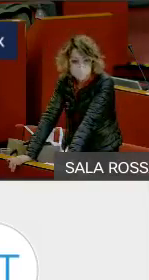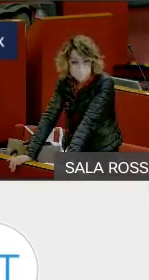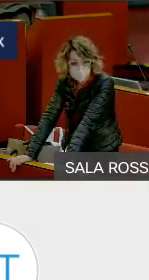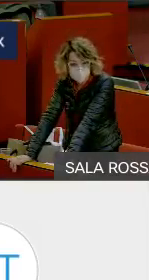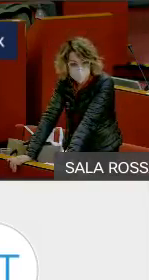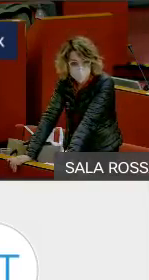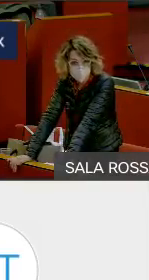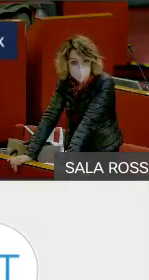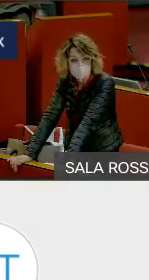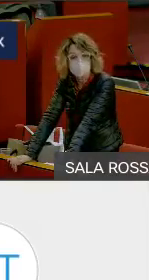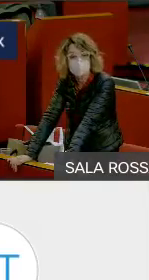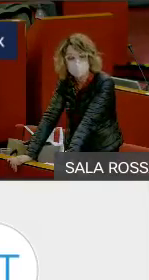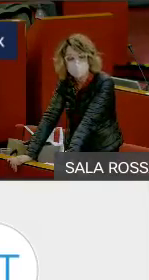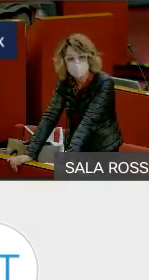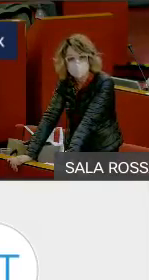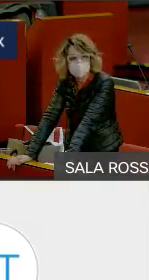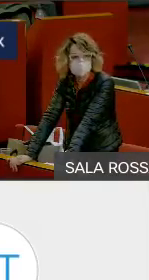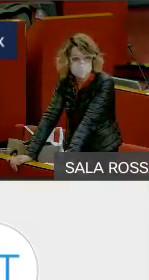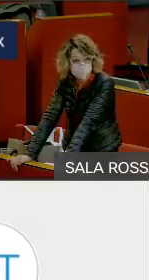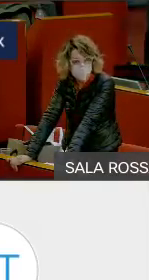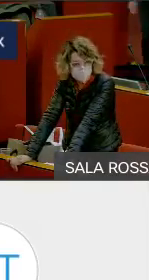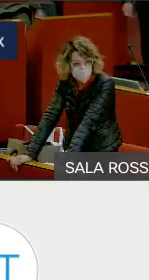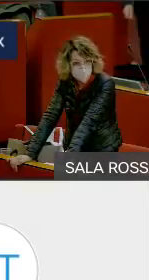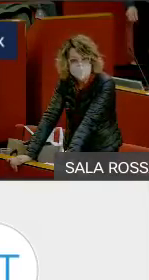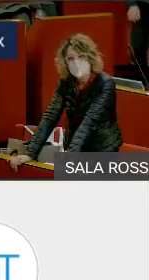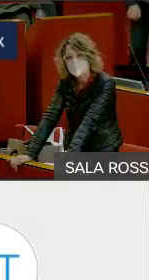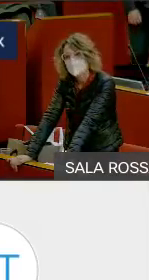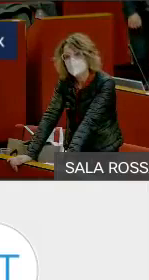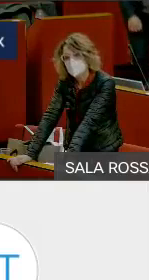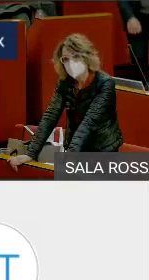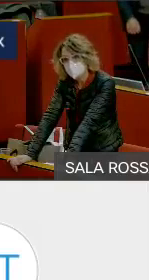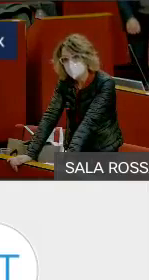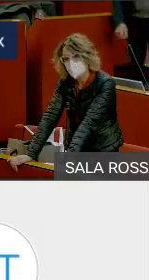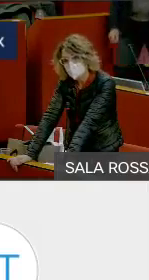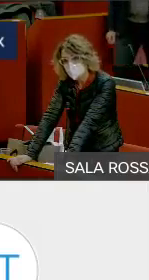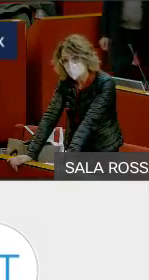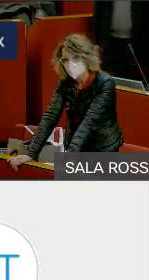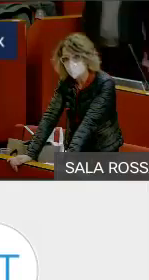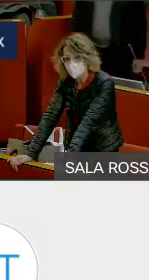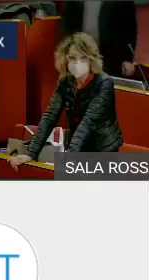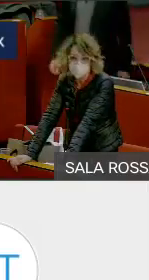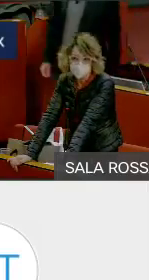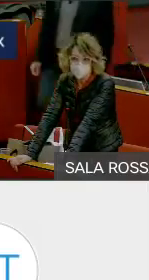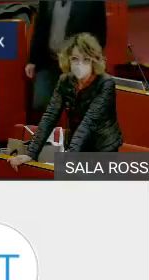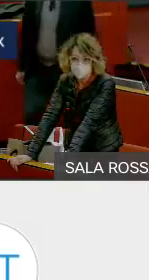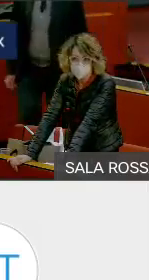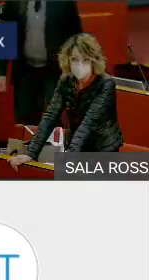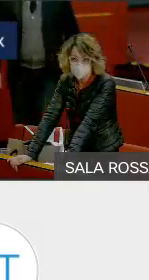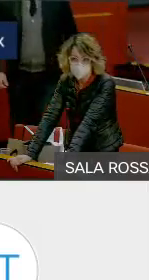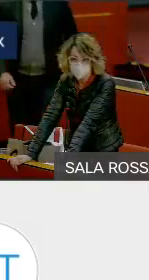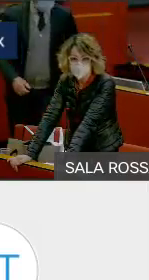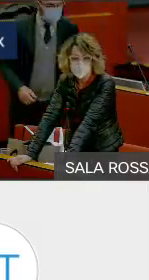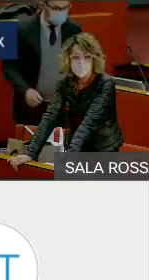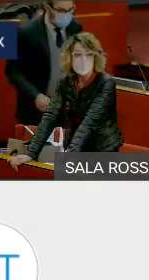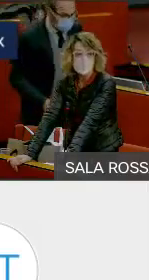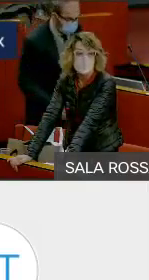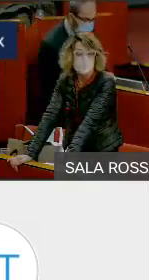questa operazione rappresenta esattamente cosa sia oggi il centrodestra genova